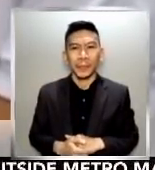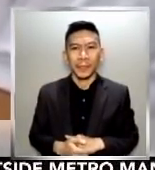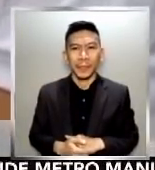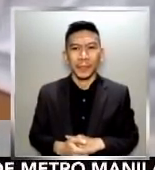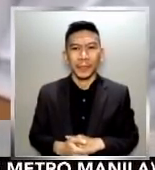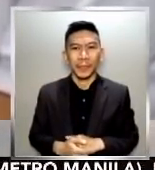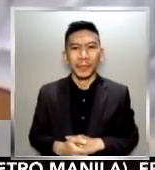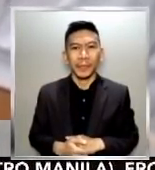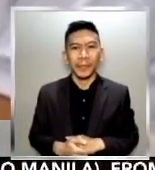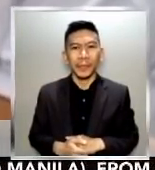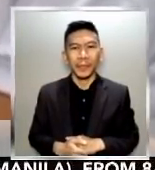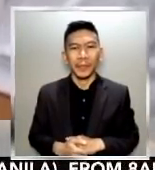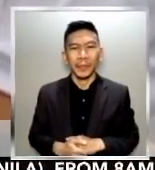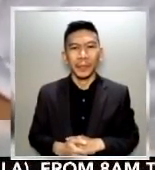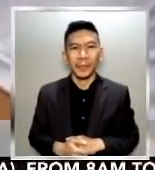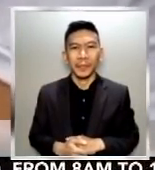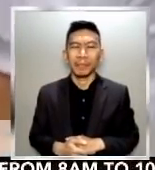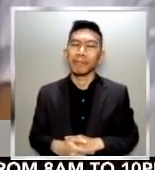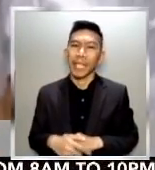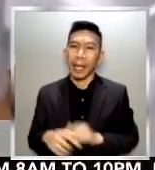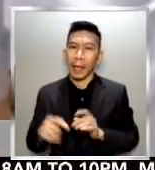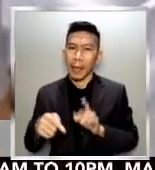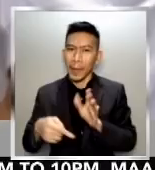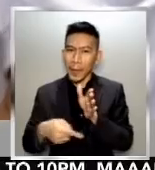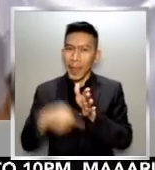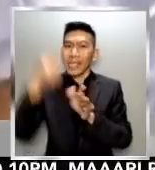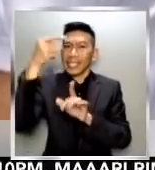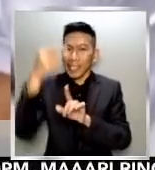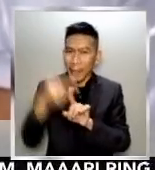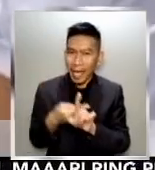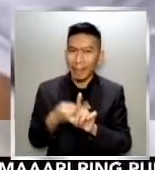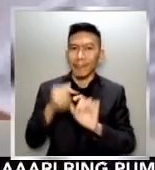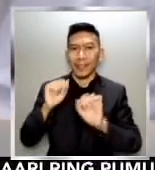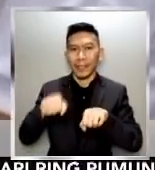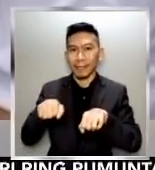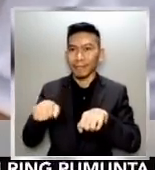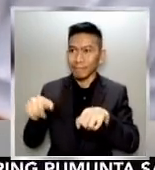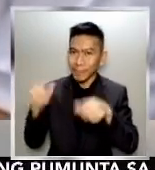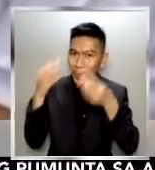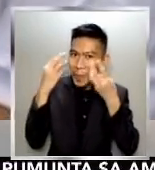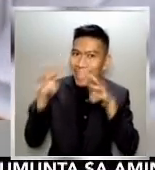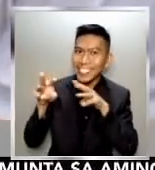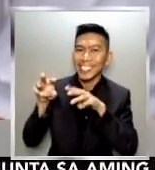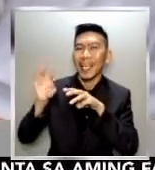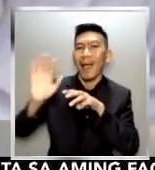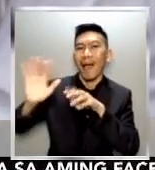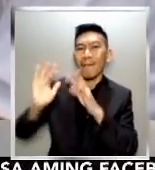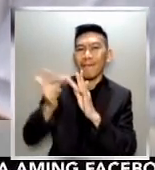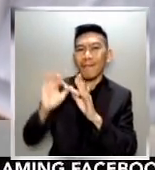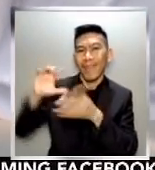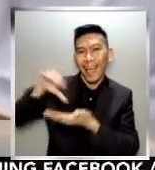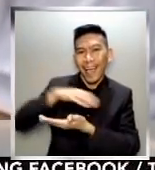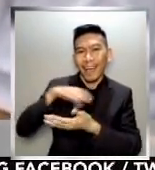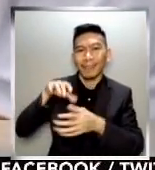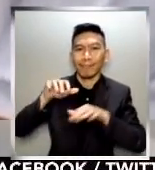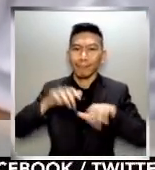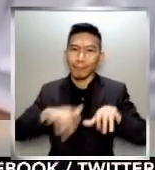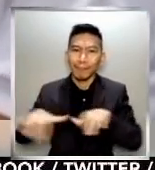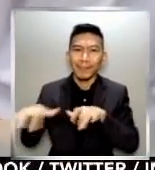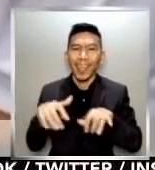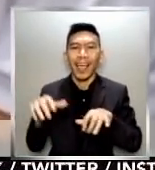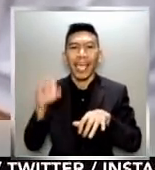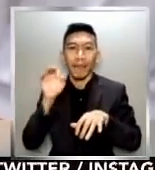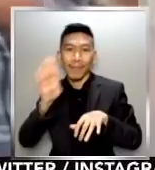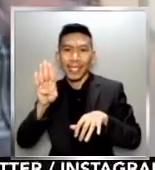At least once a month, matutunghayaan ang online concert ni Tito Bong sa kanilang FB page at YouTube account. In terms